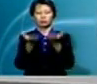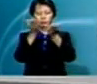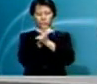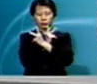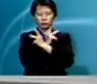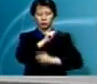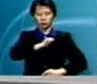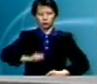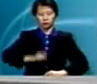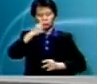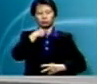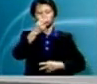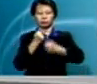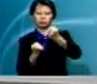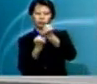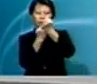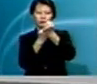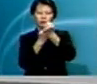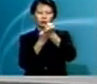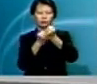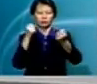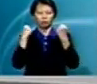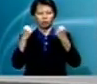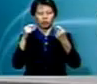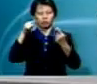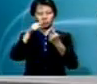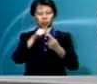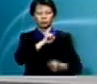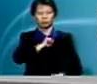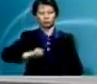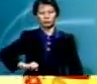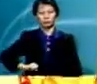Tuanku bagi menzahirkan sokongan tidak berbelah bagi mereka.